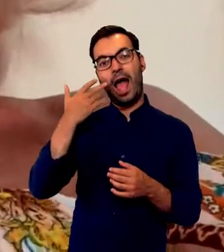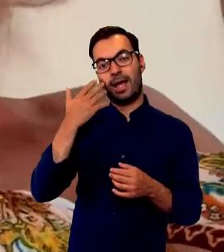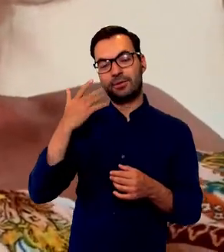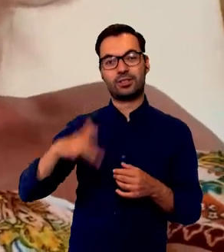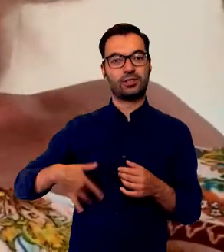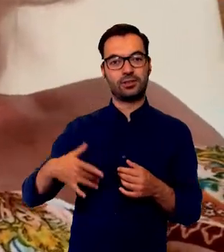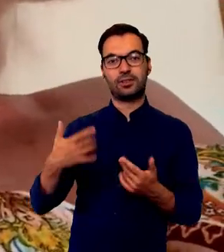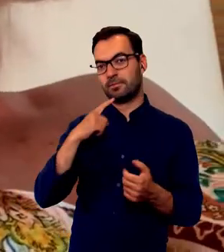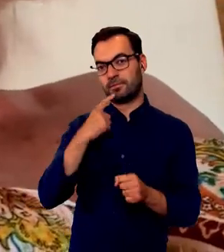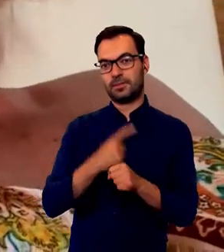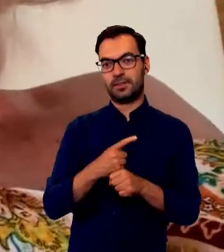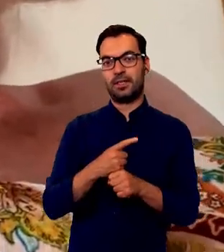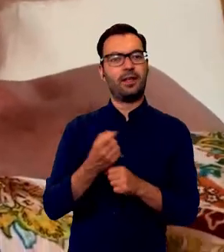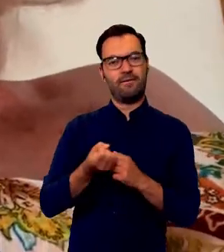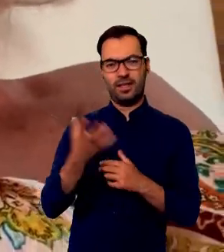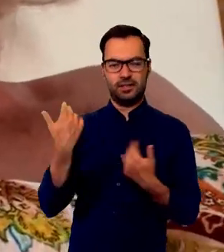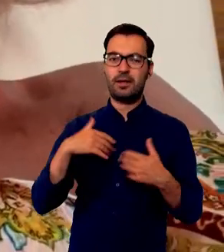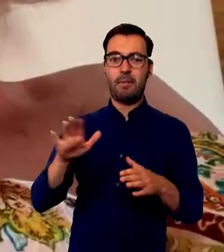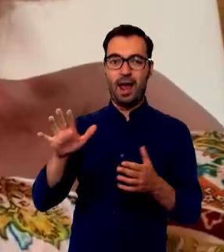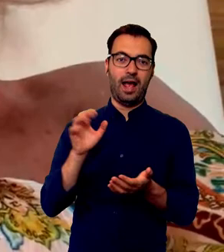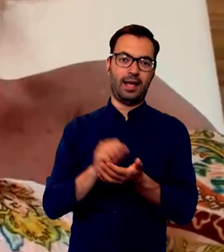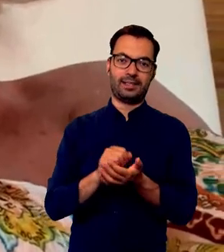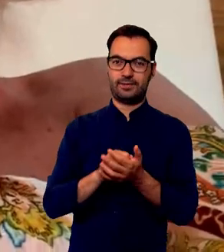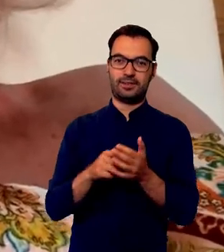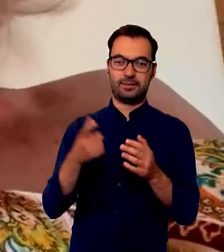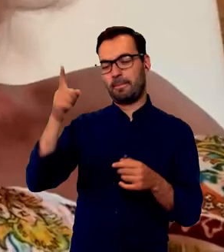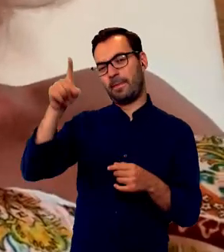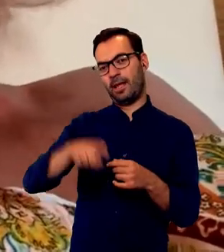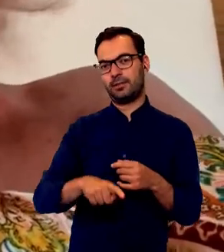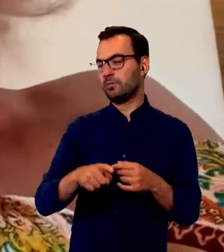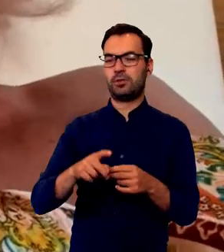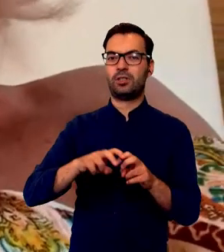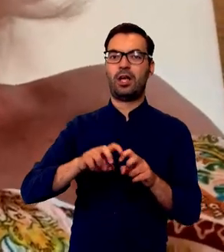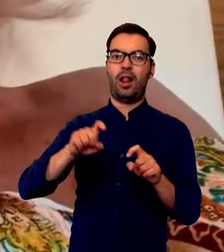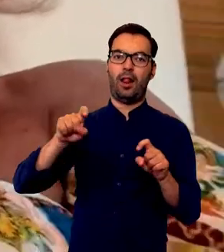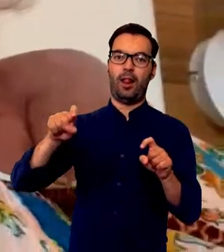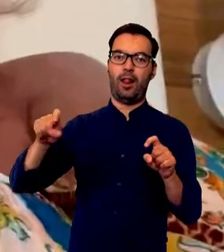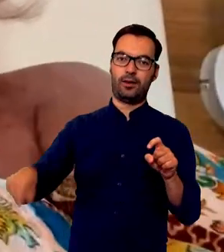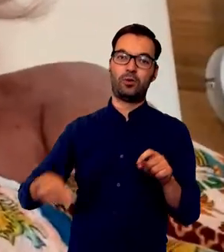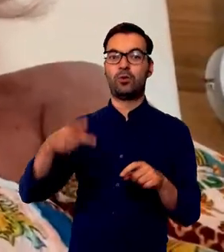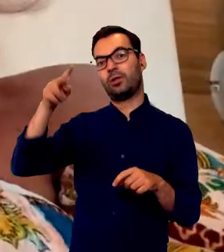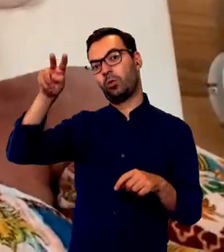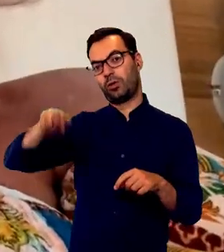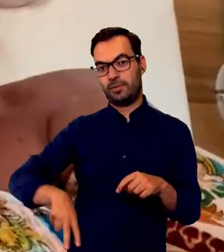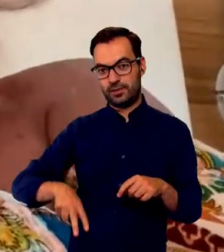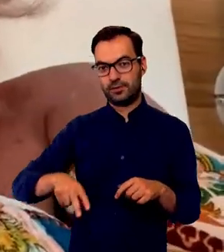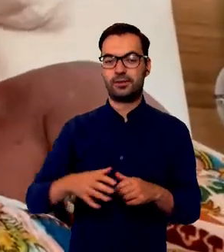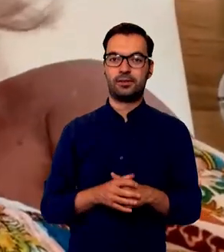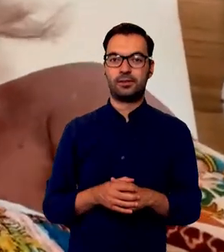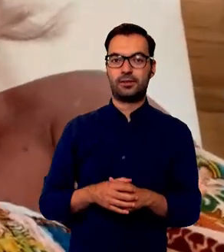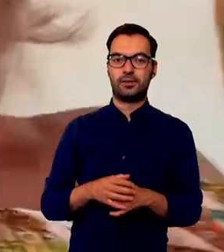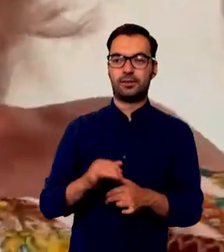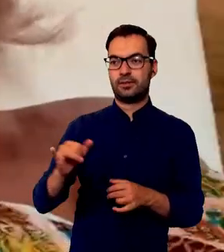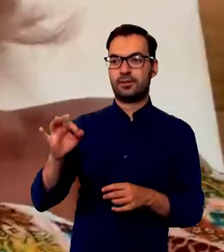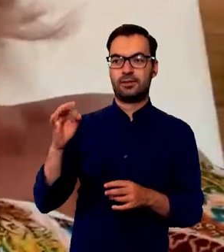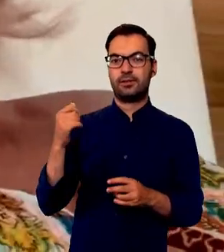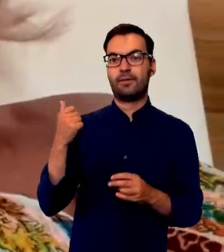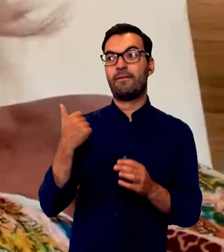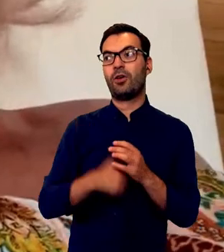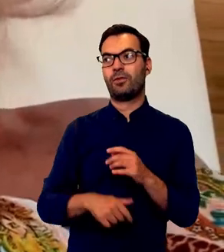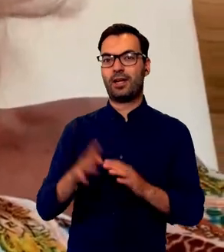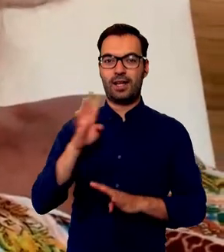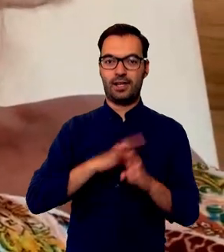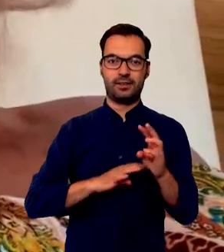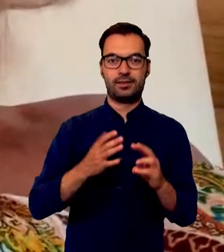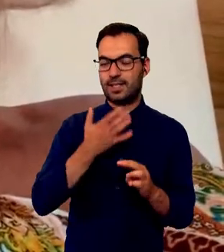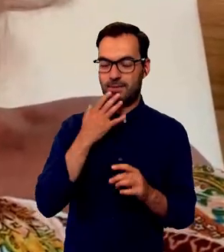postanowiła nie wyjechać, mimo że miała rezerwację tam, nie wiem, na miesiąc, to siedzi już drugi miesiąc i ponieważ jest jakaś ich wyjątkowa klientka,